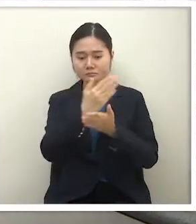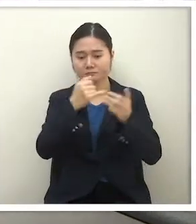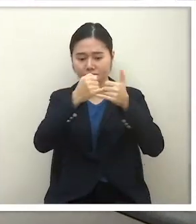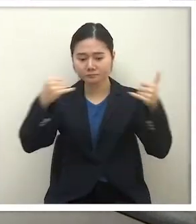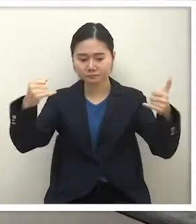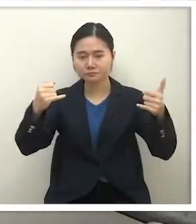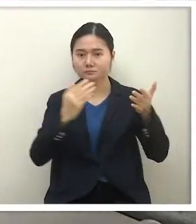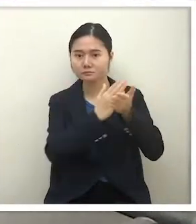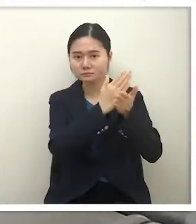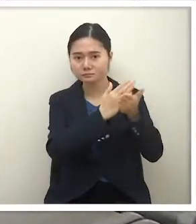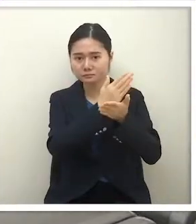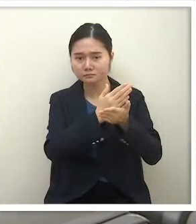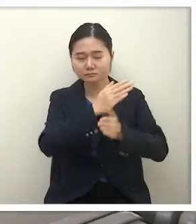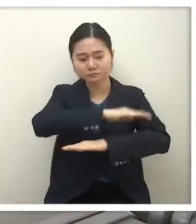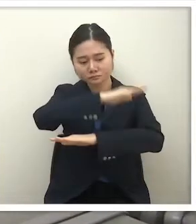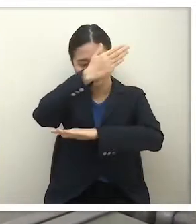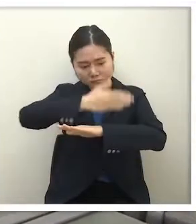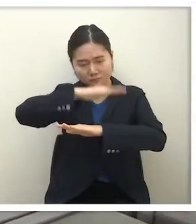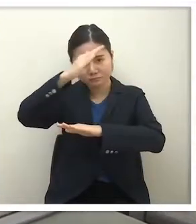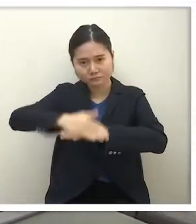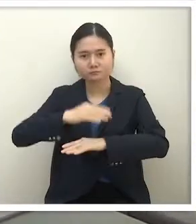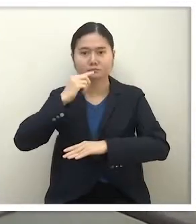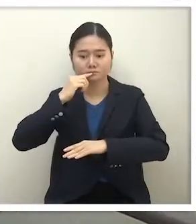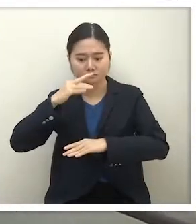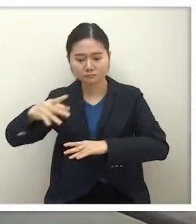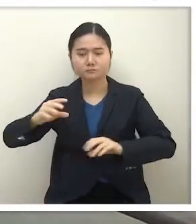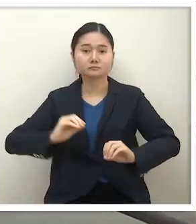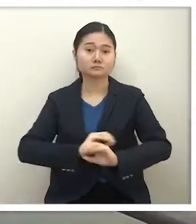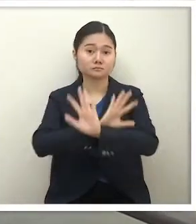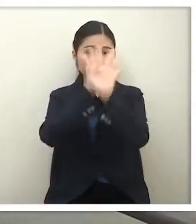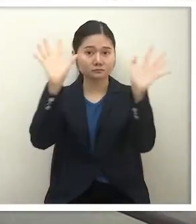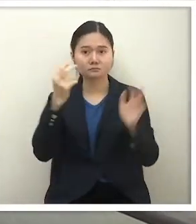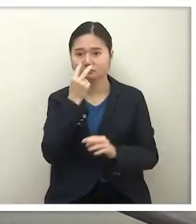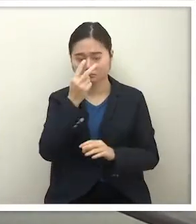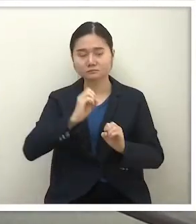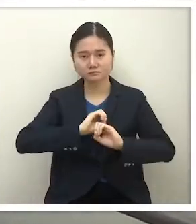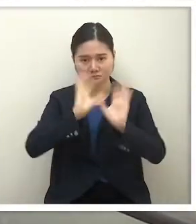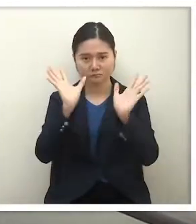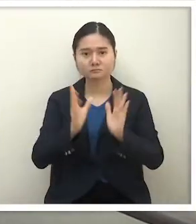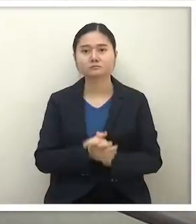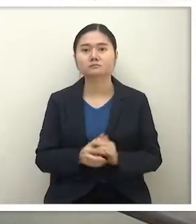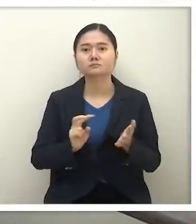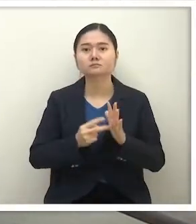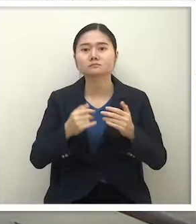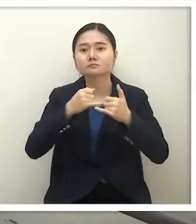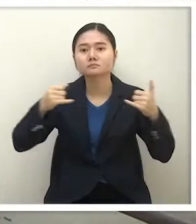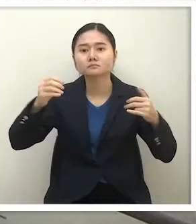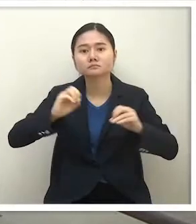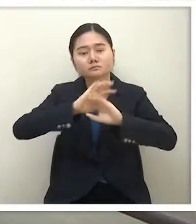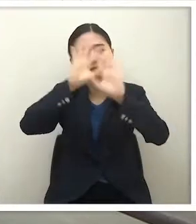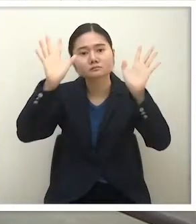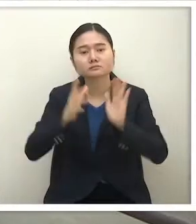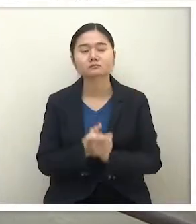เลภูเขาแล้วก็ขึ้นไปเป็นท้องฟ้าเนี่ยเห็นชัดเจนเลยนะนั่นคือเส้นขอบฟ้าหรือบางค